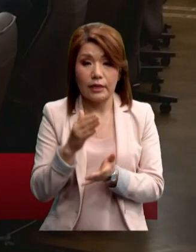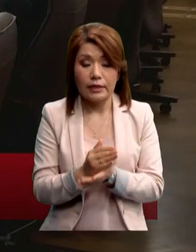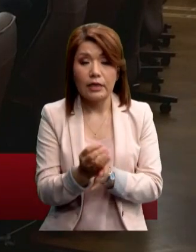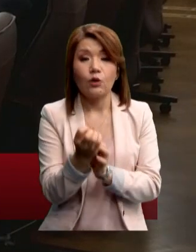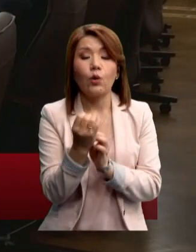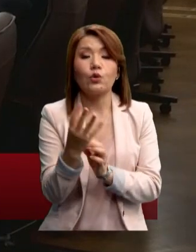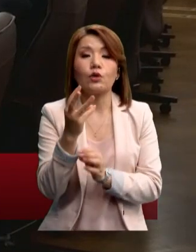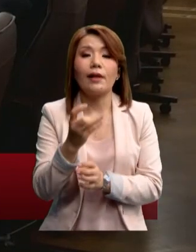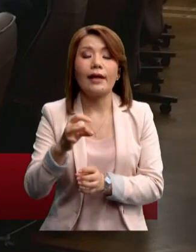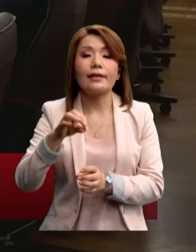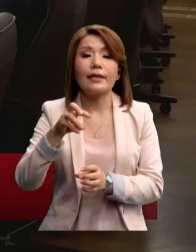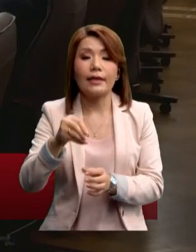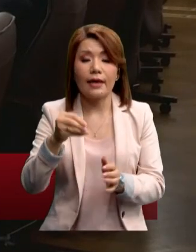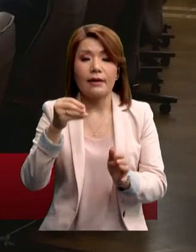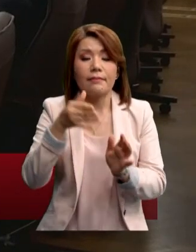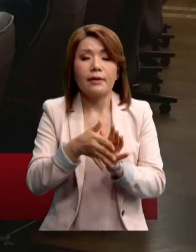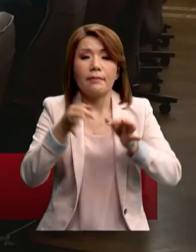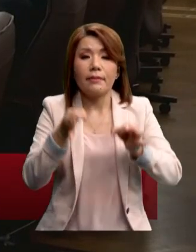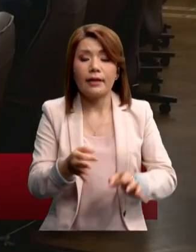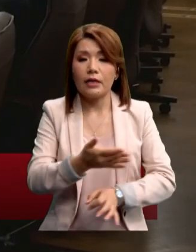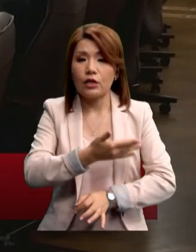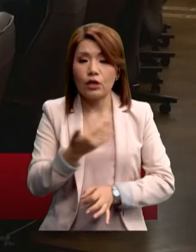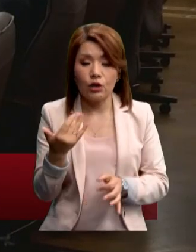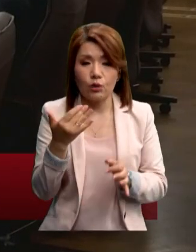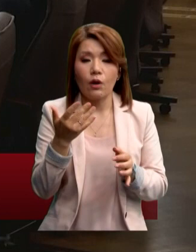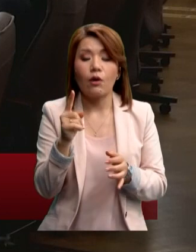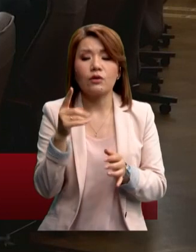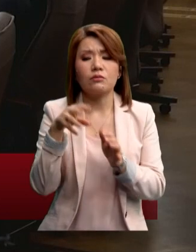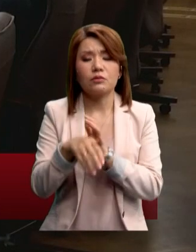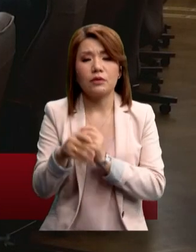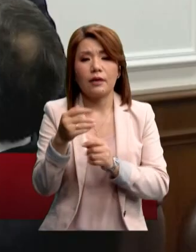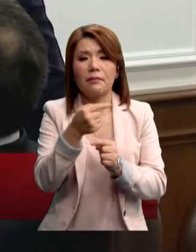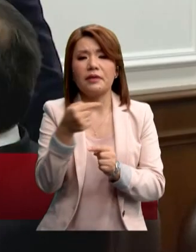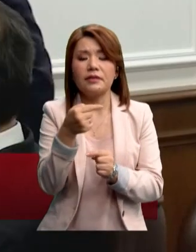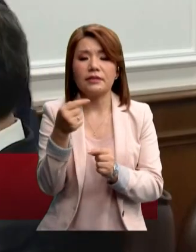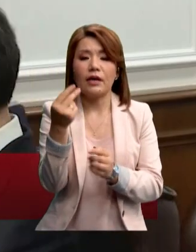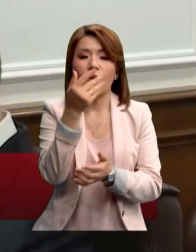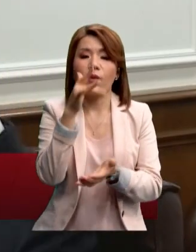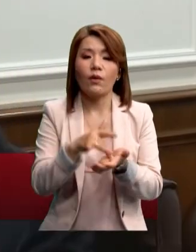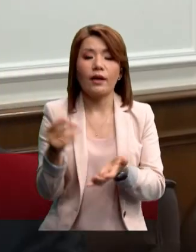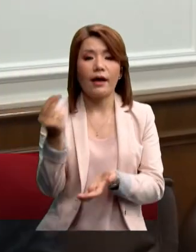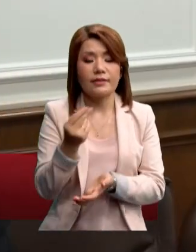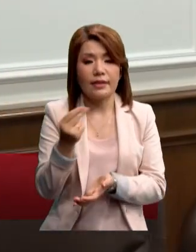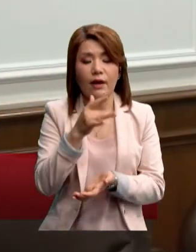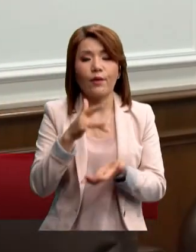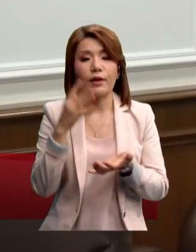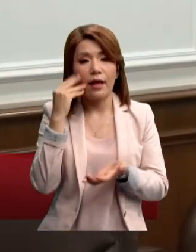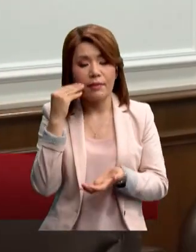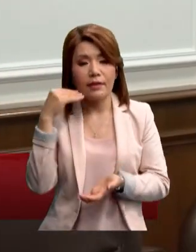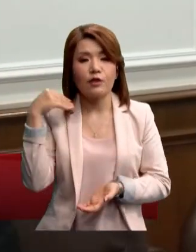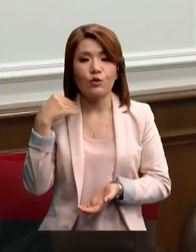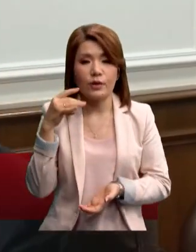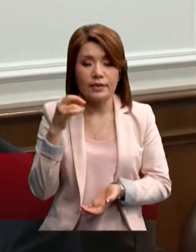14 миллиард теңгені игере алмай жатқан аймақтардың ішінде ең жағымсыз көрсеткіш Астана мен Алматы қаласы, Түркістан